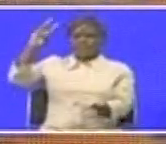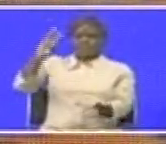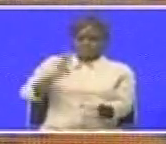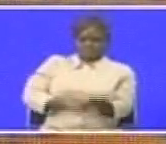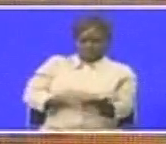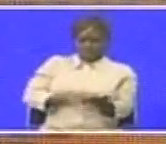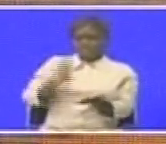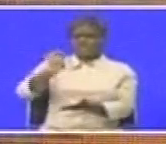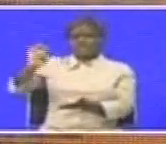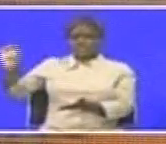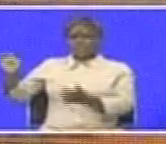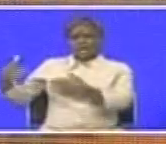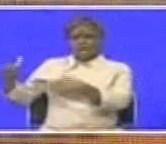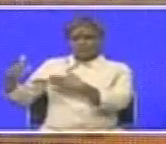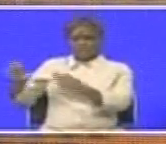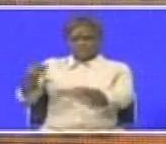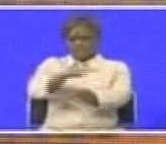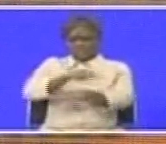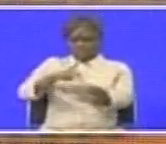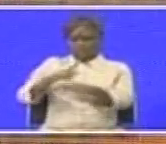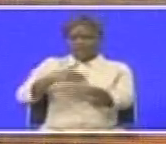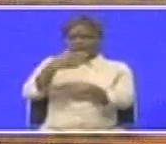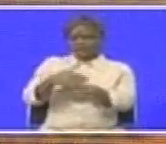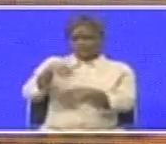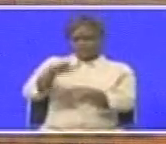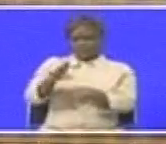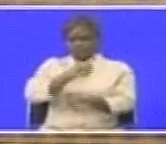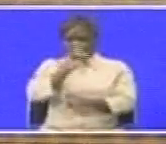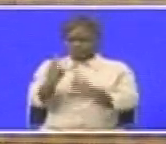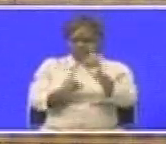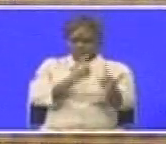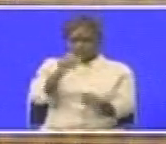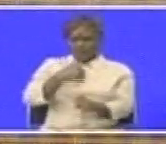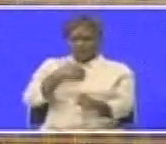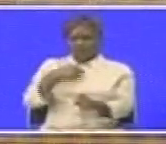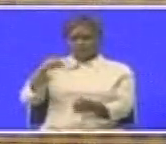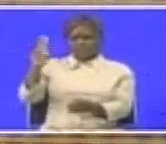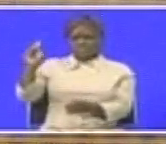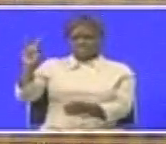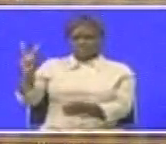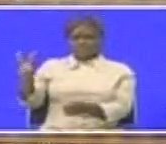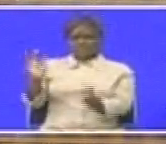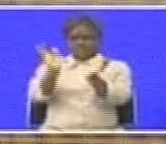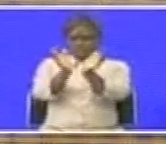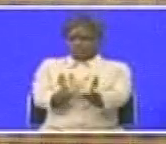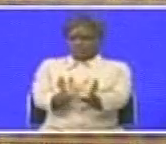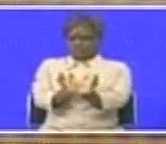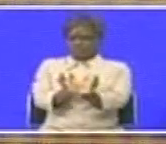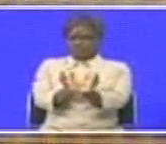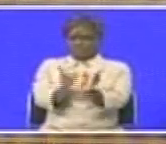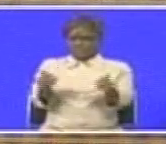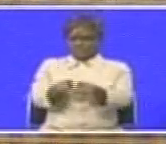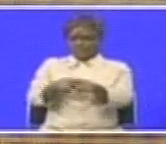Mohammed nje ya jumba la Nation dakika chache tu baada ya kufanya mahojiano katika stesheni hiyo. Kukamatwa kwa Junet Mohammed